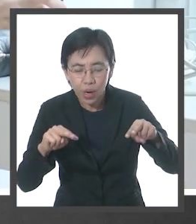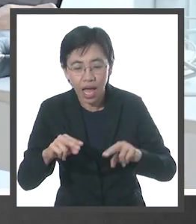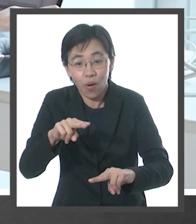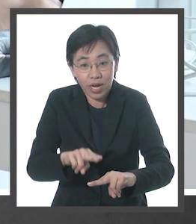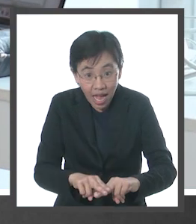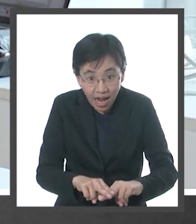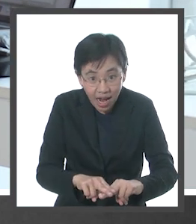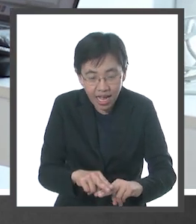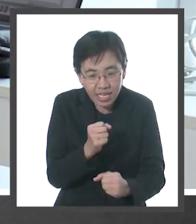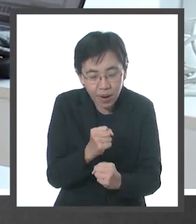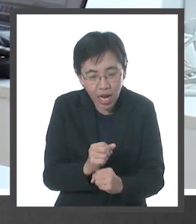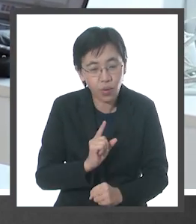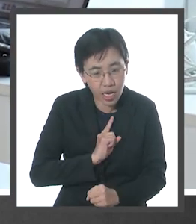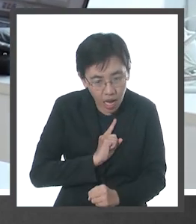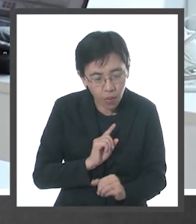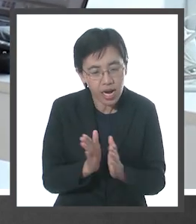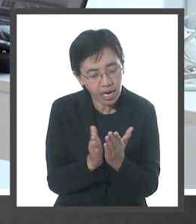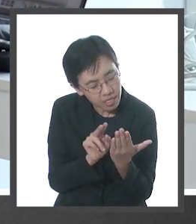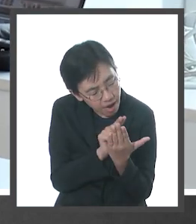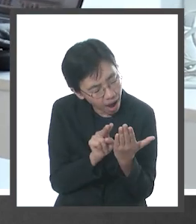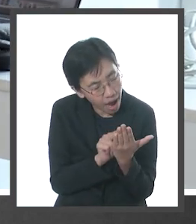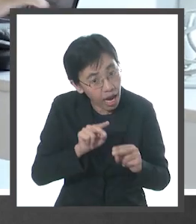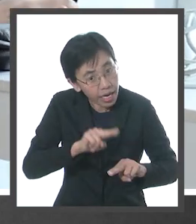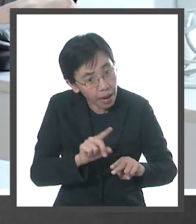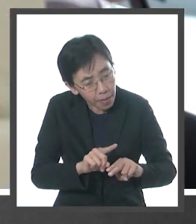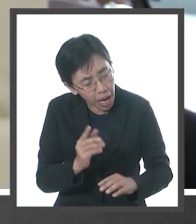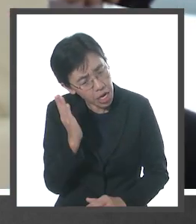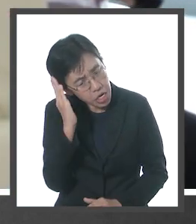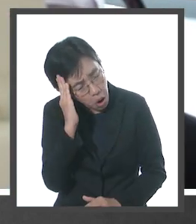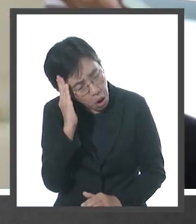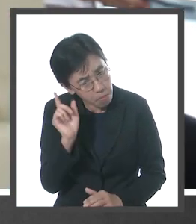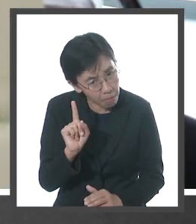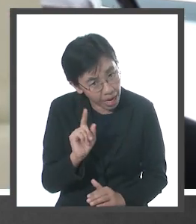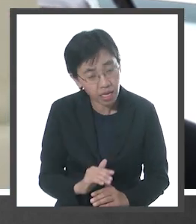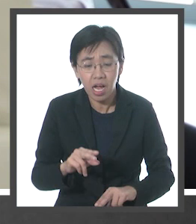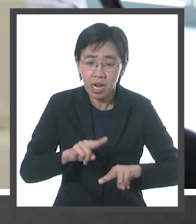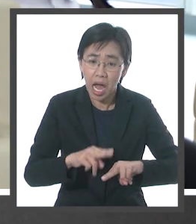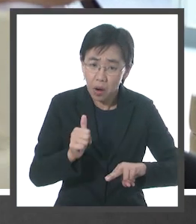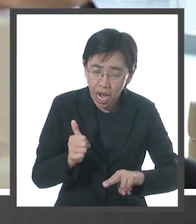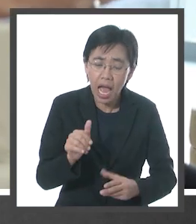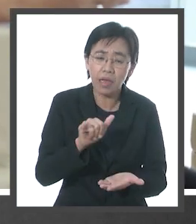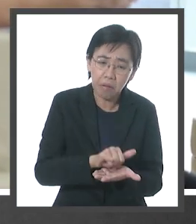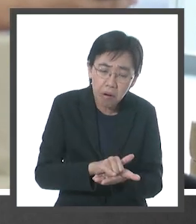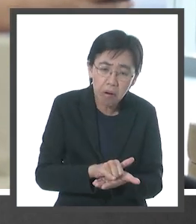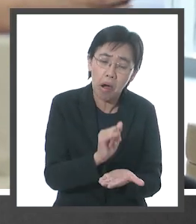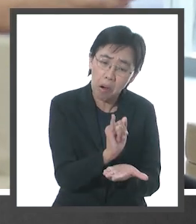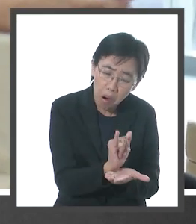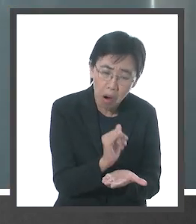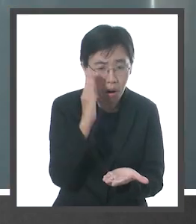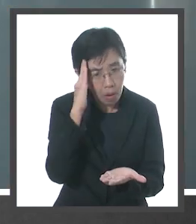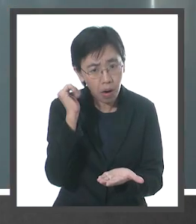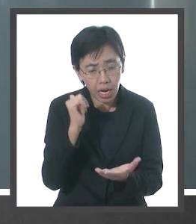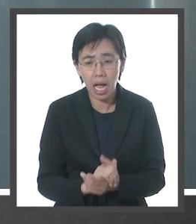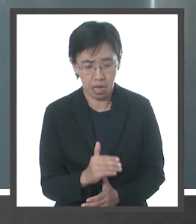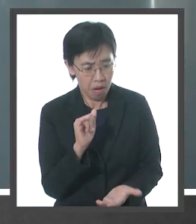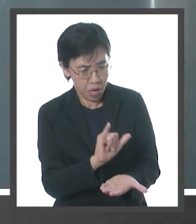นนั่งทำงานคนเดียวนั่งอ่านหนังสือเขานั่งแบบไหนหรือนอนนะคะ นอนก็ได้เหรอคะที่น ี่นอนได้มีคนมานอนจริงนะใ